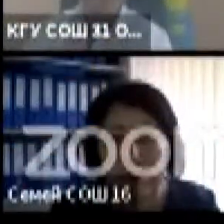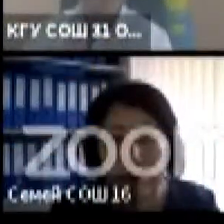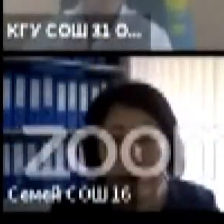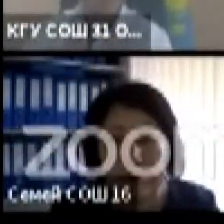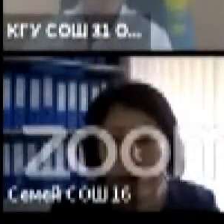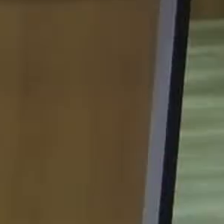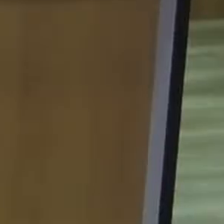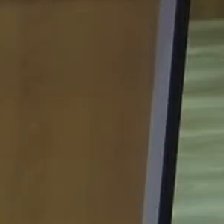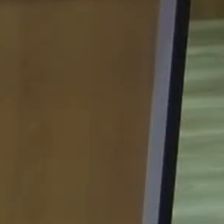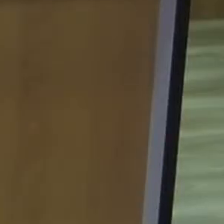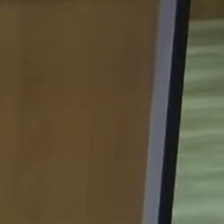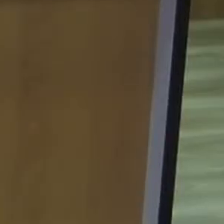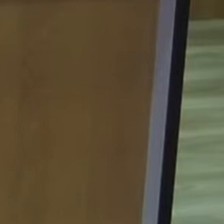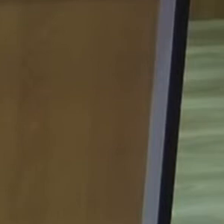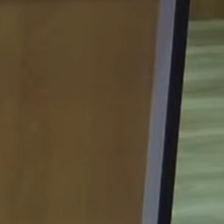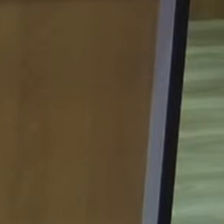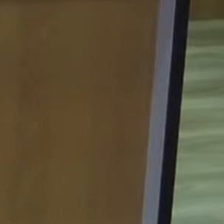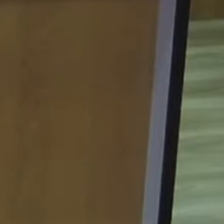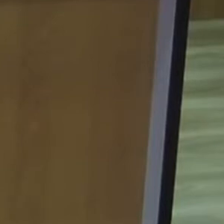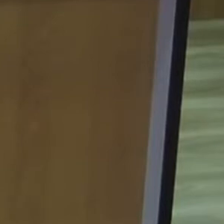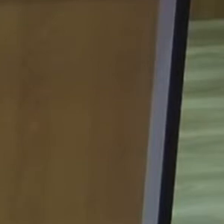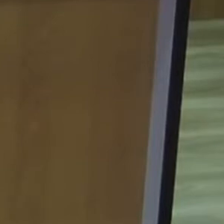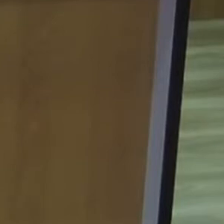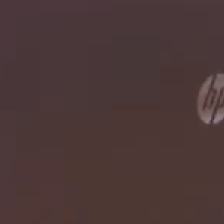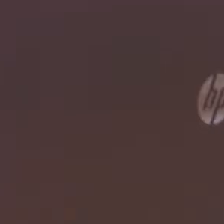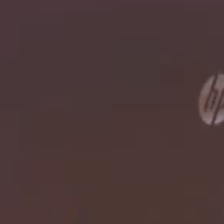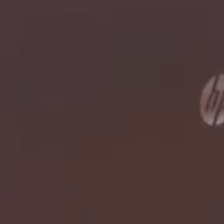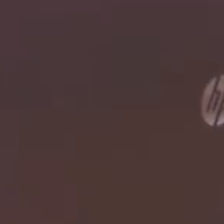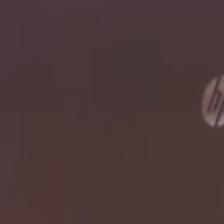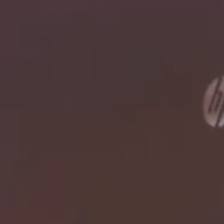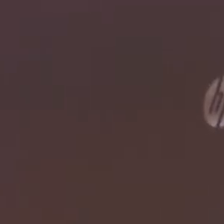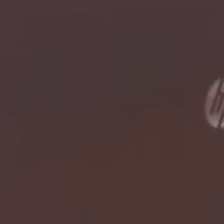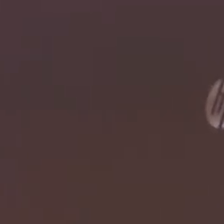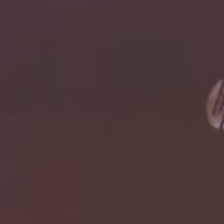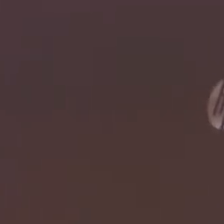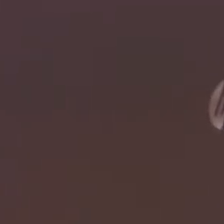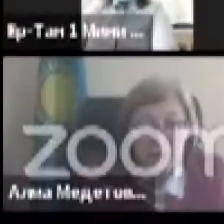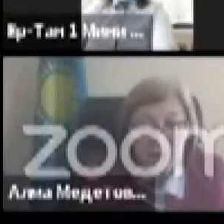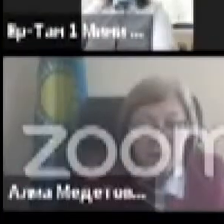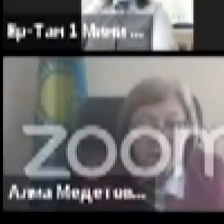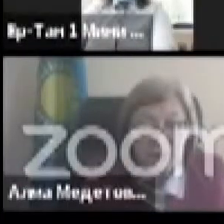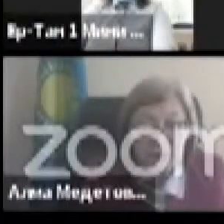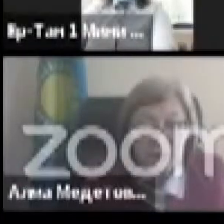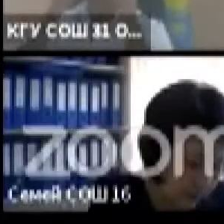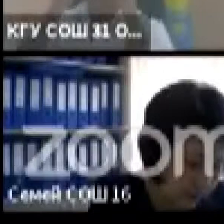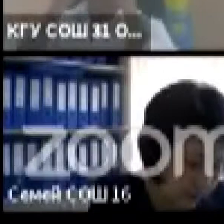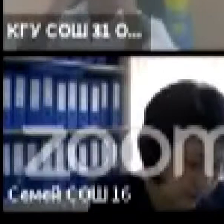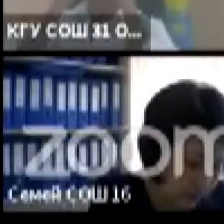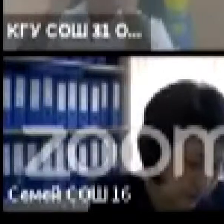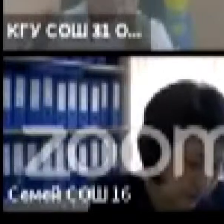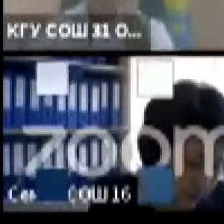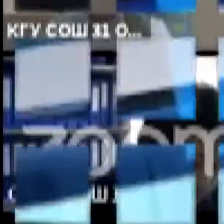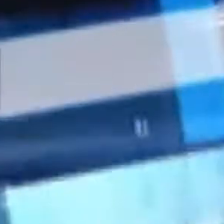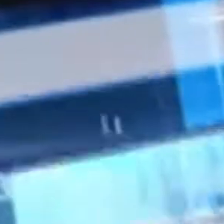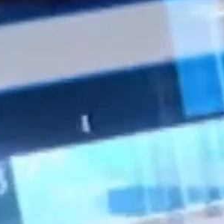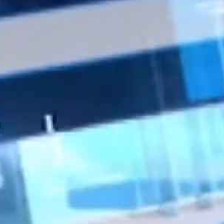Білім беру саласы қызметкерлердің тамыз конференциясы өтті. Дәстүрлі басқосу эпидемиологиялық жағдайға байланысты онлайн форматта